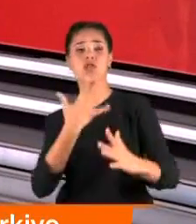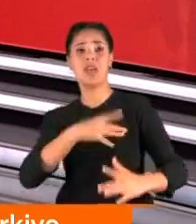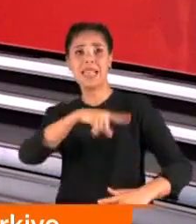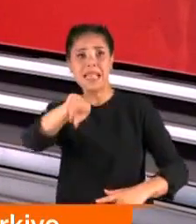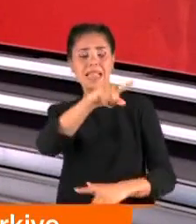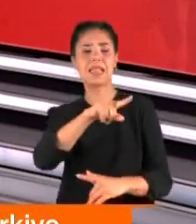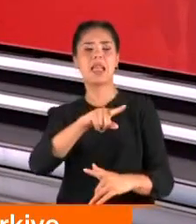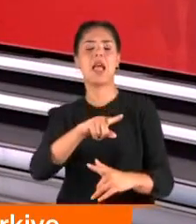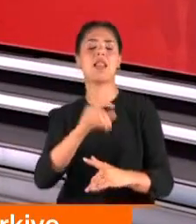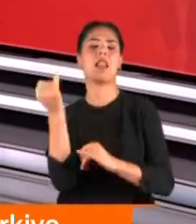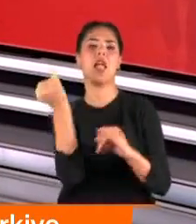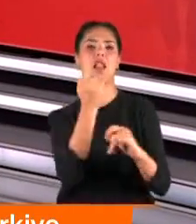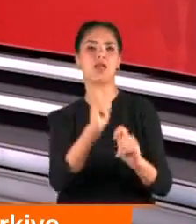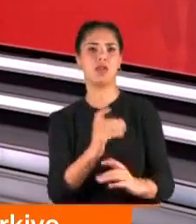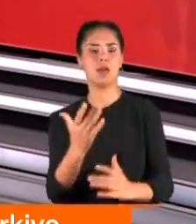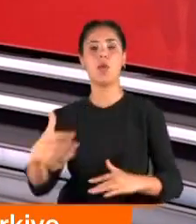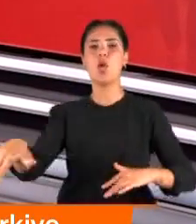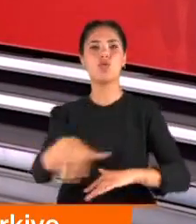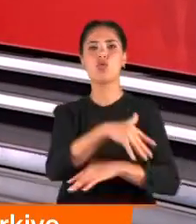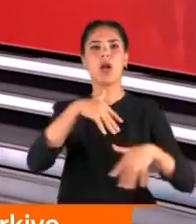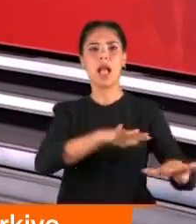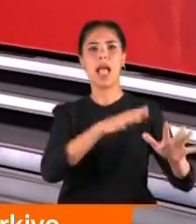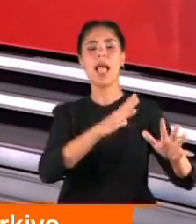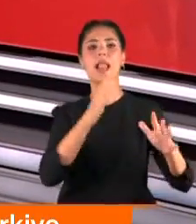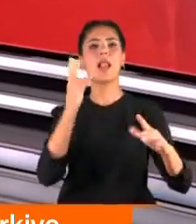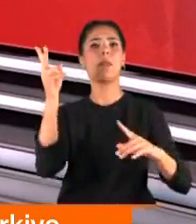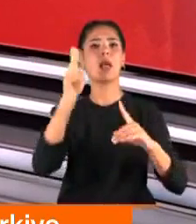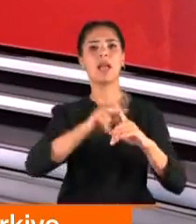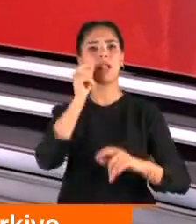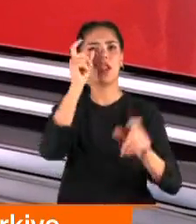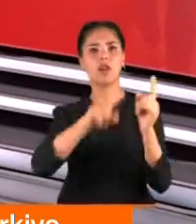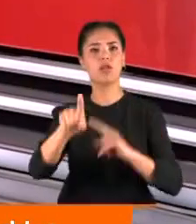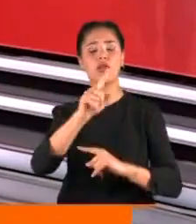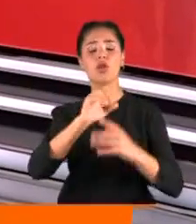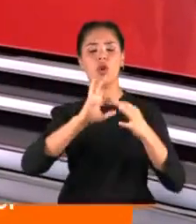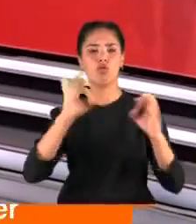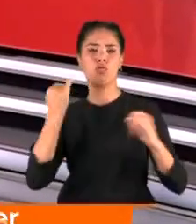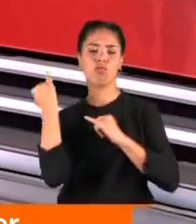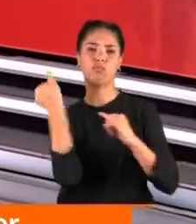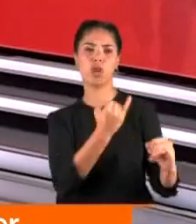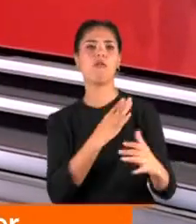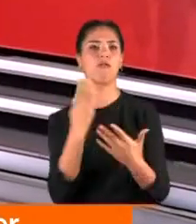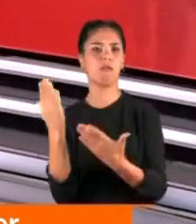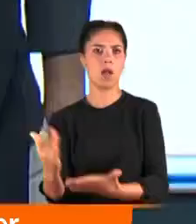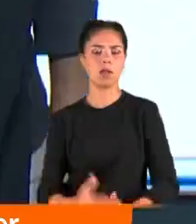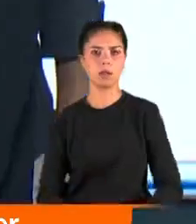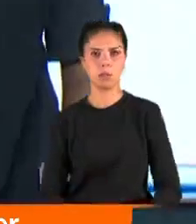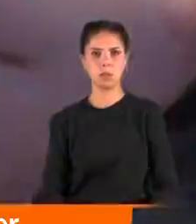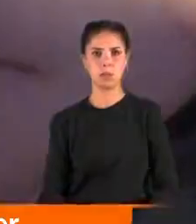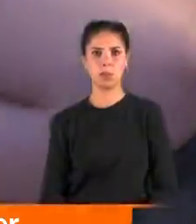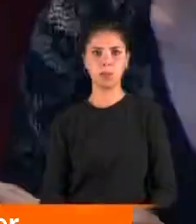çabalarını eleştirdi Erdoğan. Sokak eylemlerinde boy gösterenlere de bakın hangi sert sözlerle yüklendi.